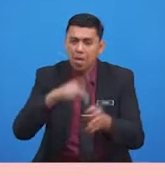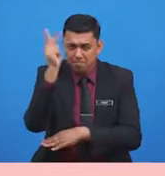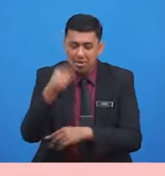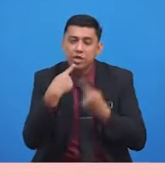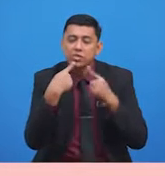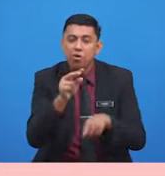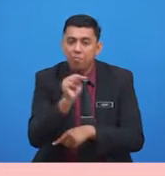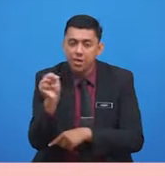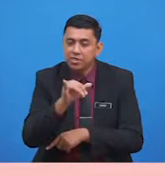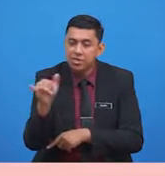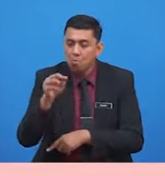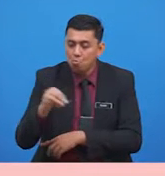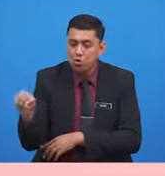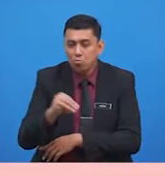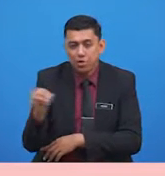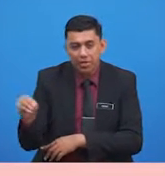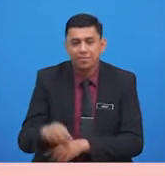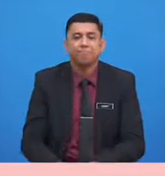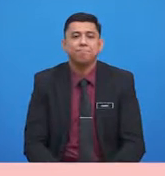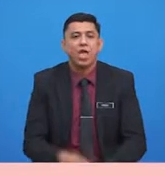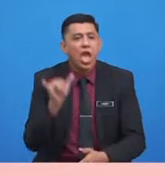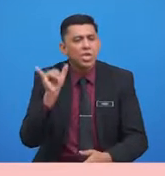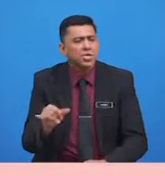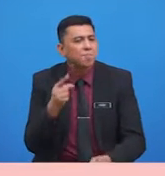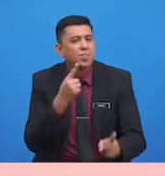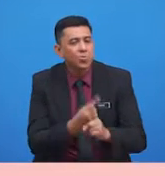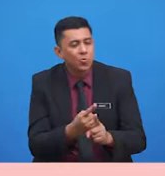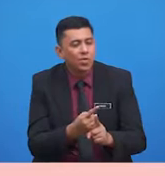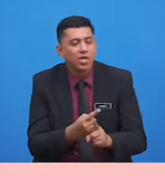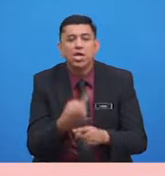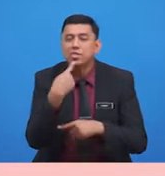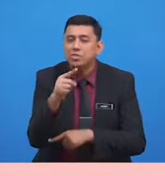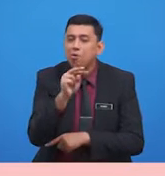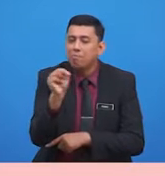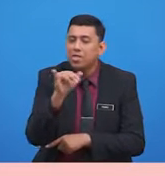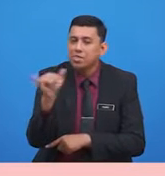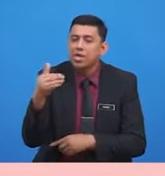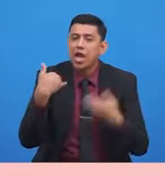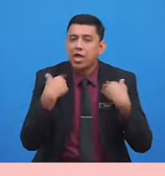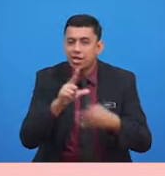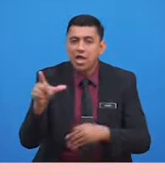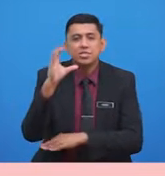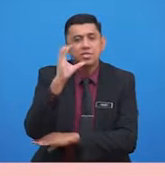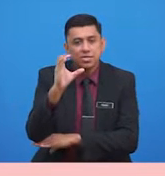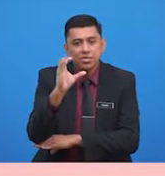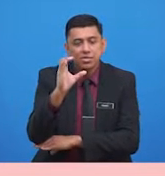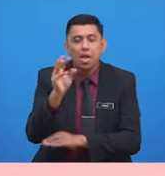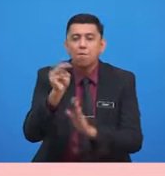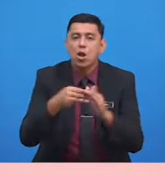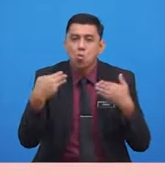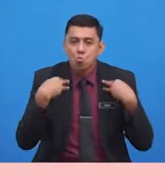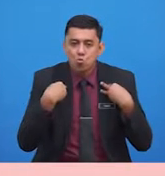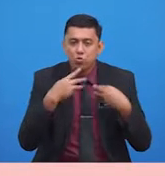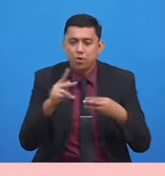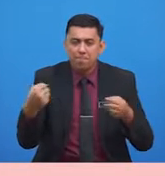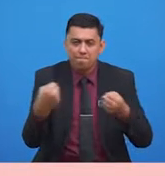Apakah jawapannya, murid-murid? Ya, betul. Jawapannya adalah C.